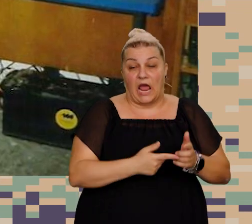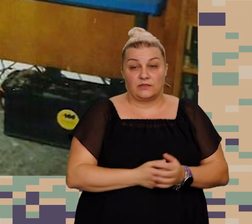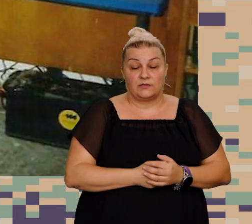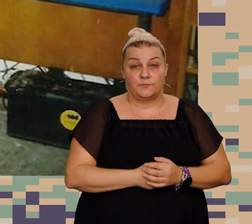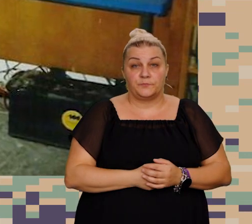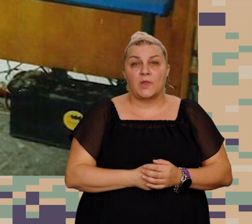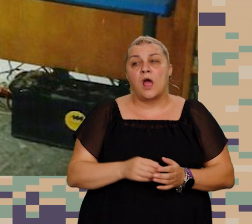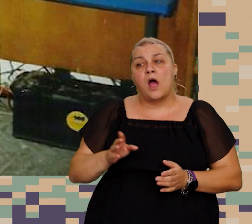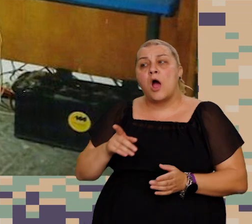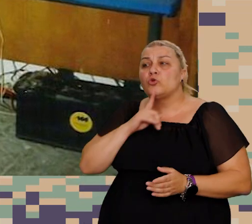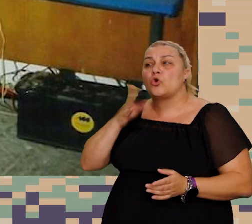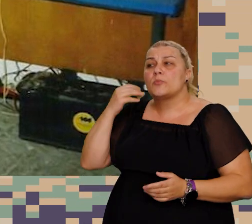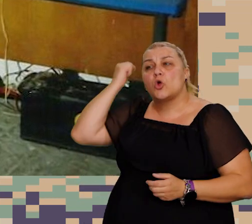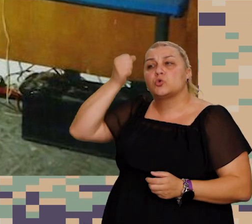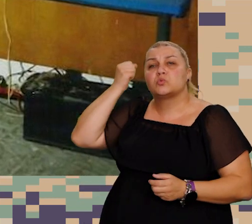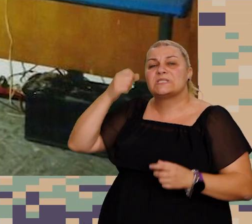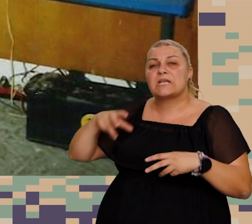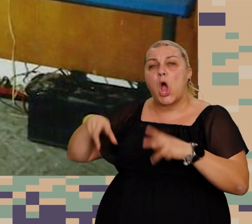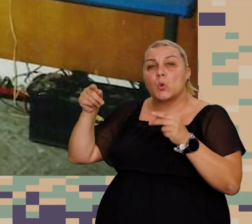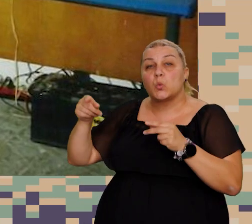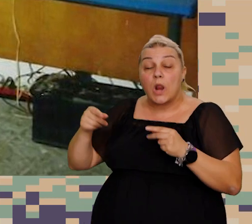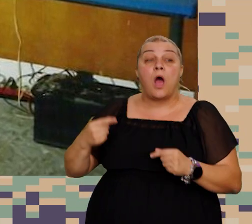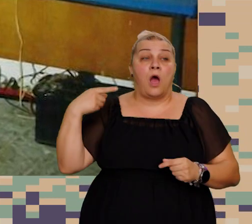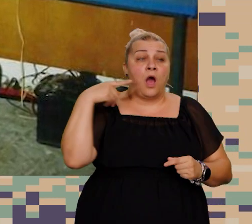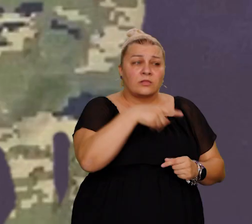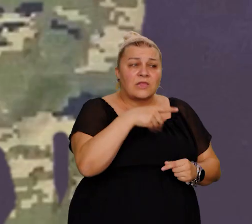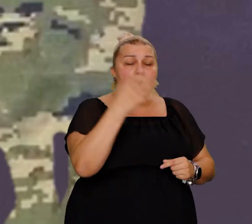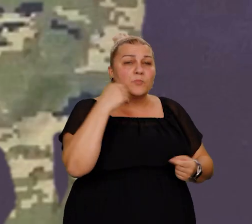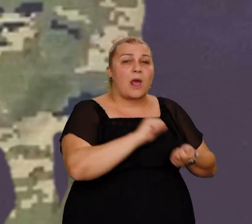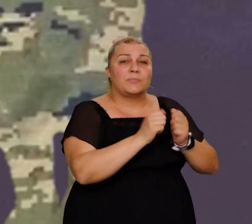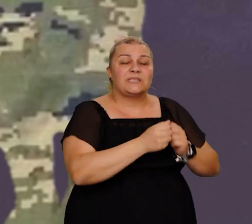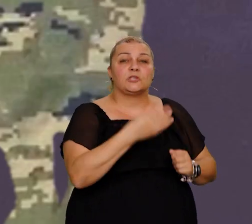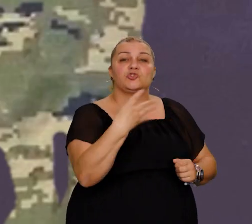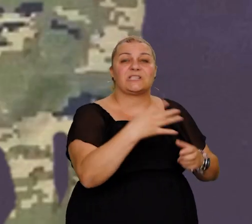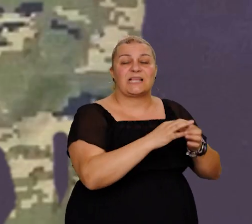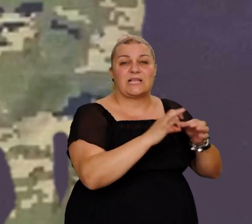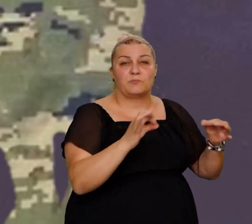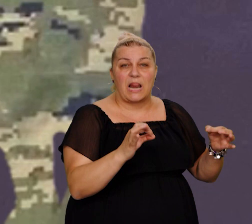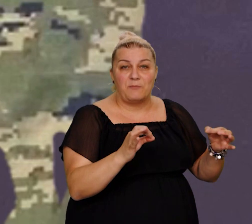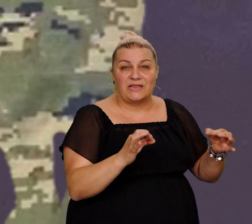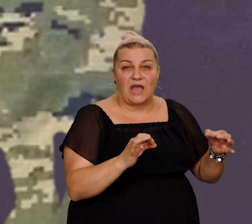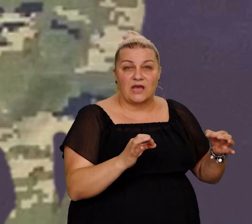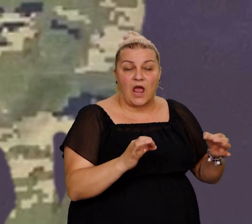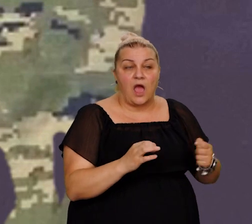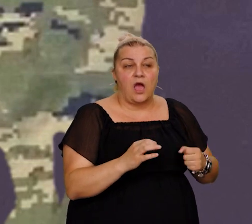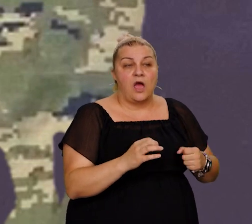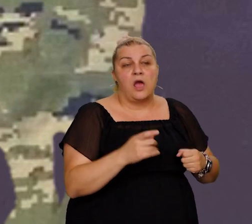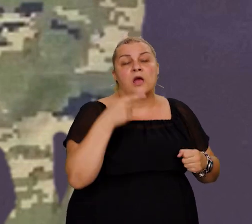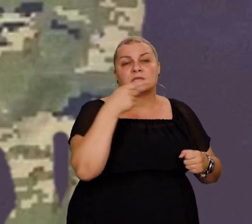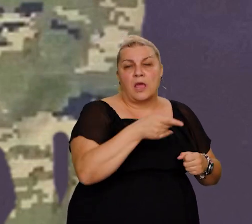na Turskoj kuli? Na Turskom kuli je isto tako, tamo je bila bitnica 40 mm, koja